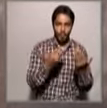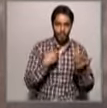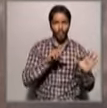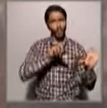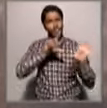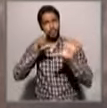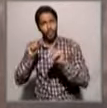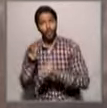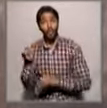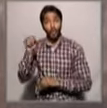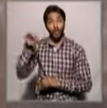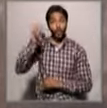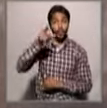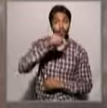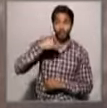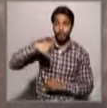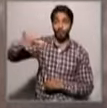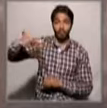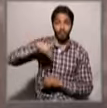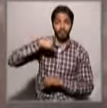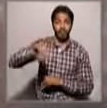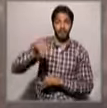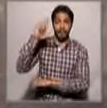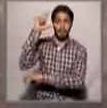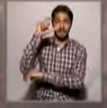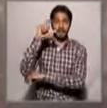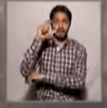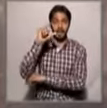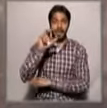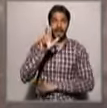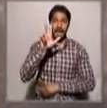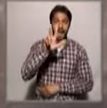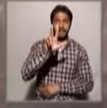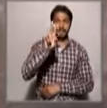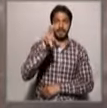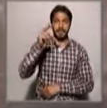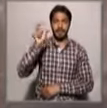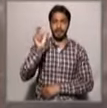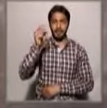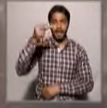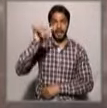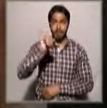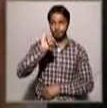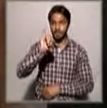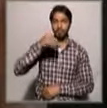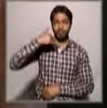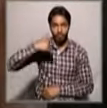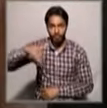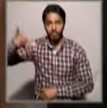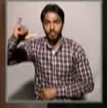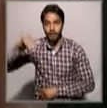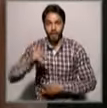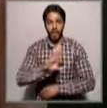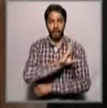يبقى يعتبر أنه متنفل على الغير، لكن الإشكالية في أن يكرر هذا بس عن هو نفسه. هل هو اللي في